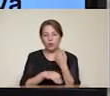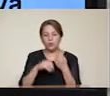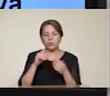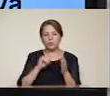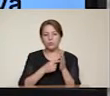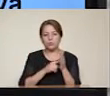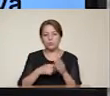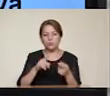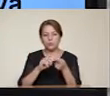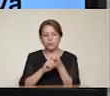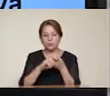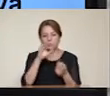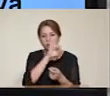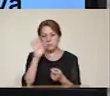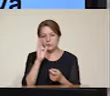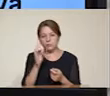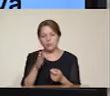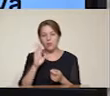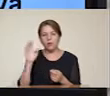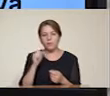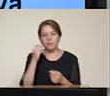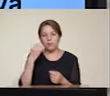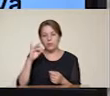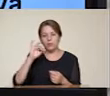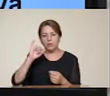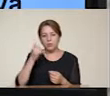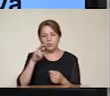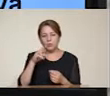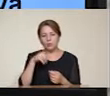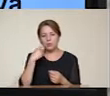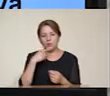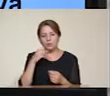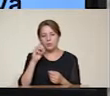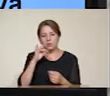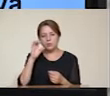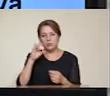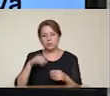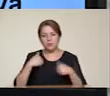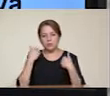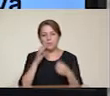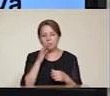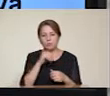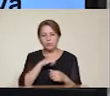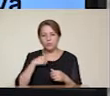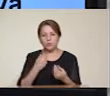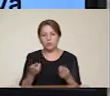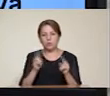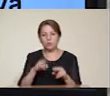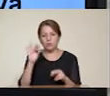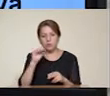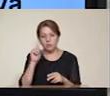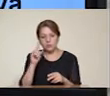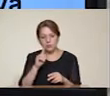to'g'ri chiziqga aytiladi. Va yo'l deb jism harakatlanayotgan vaqtda o'zidan keyin qoldirgan izi, ya'ni mana